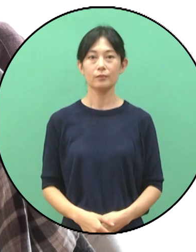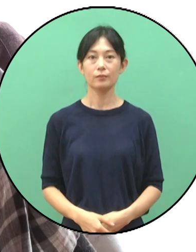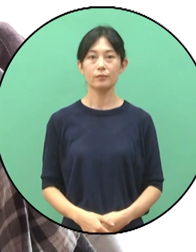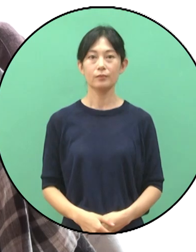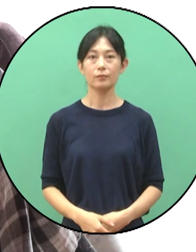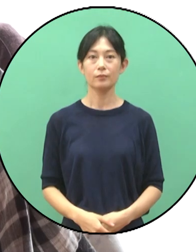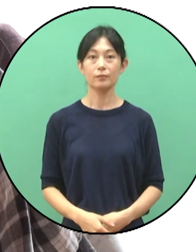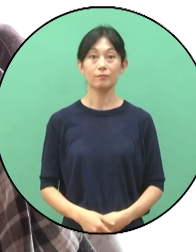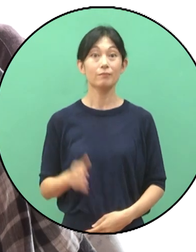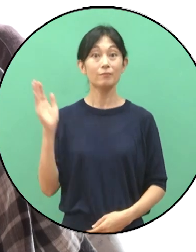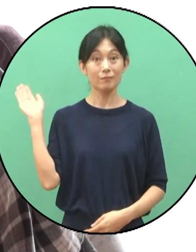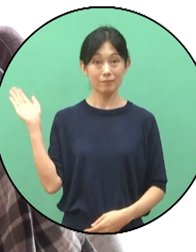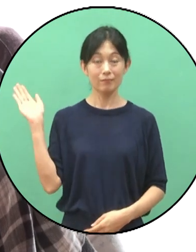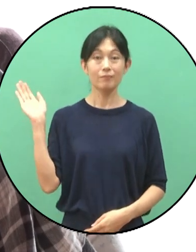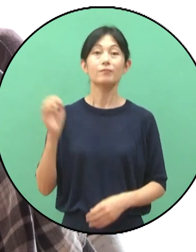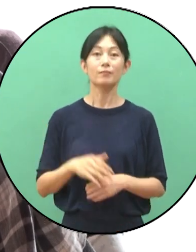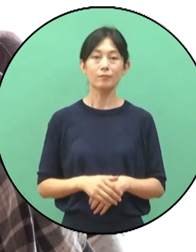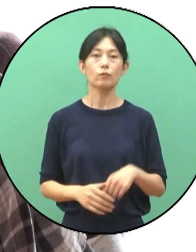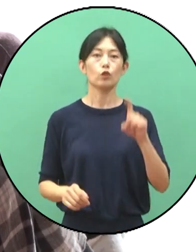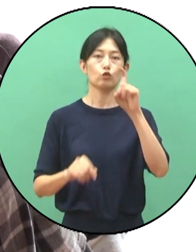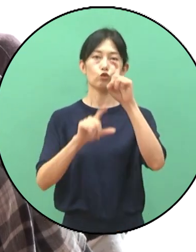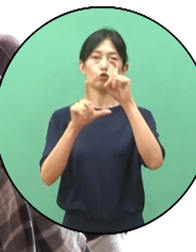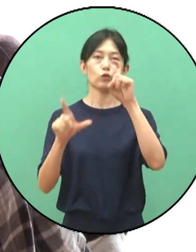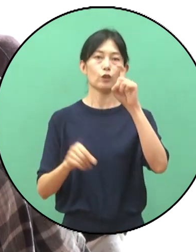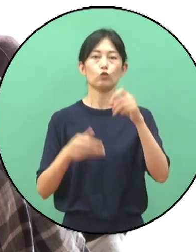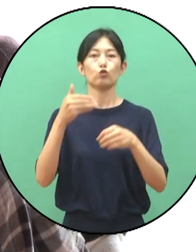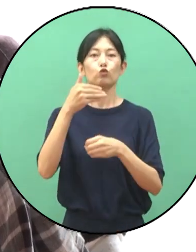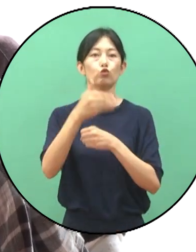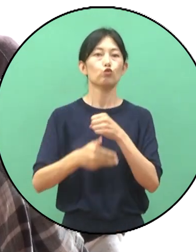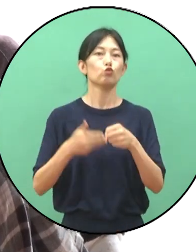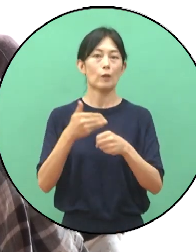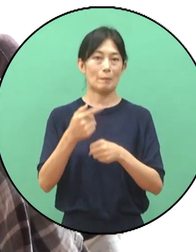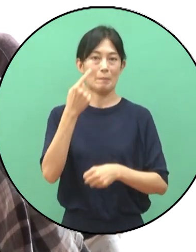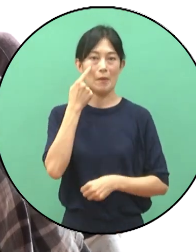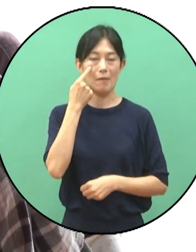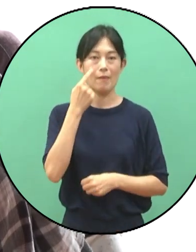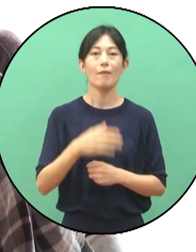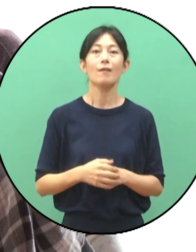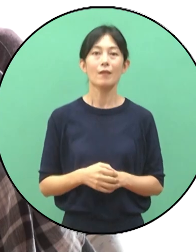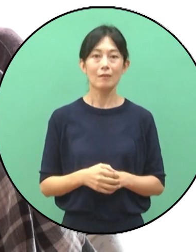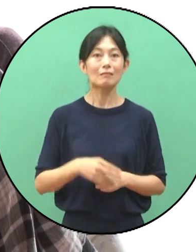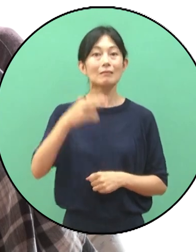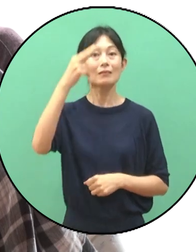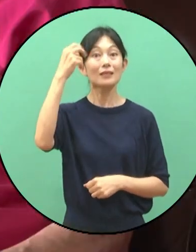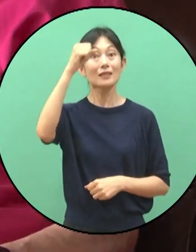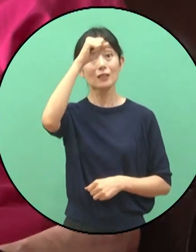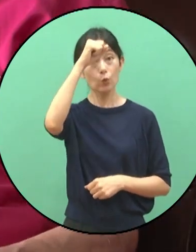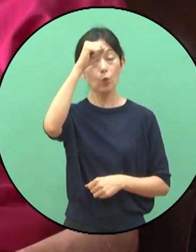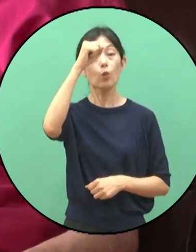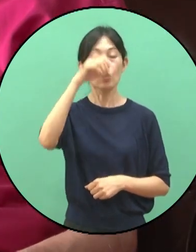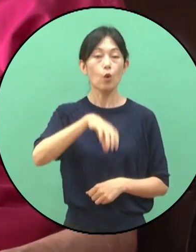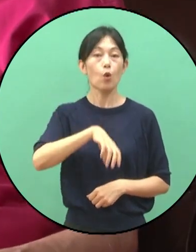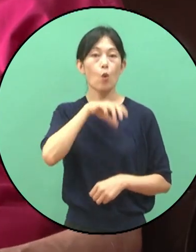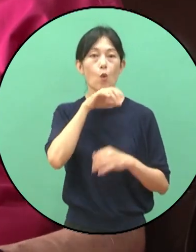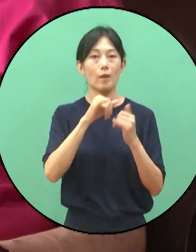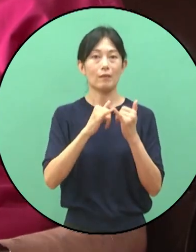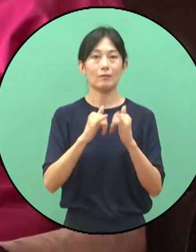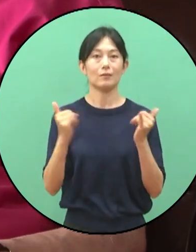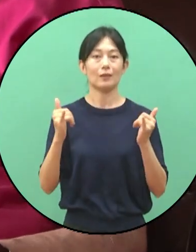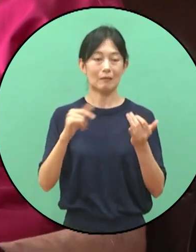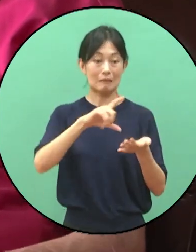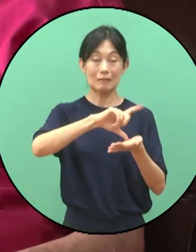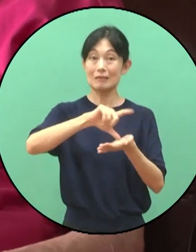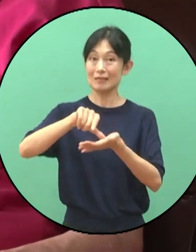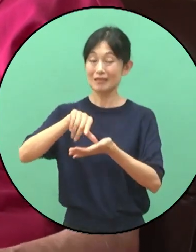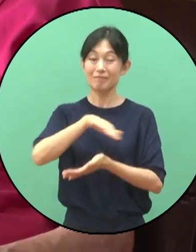カナウは10月に9周年を迎えます。認知症の方をはじめとした高齢者の方や地元の